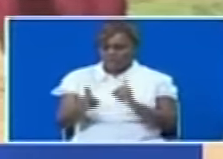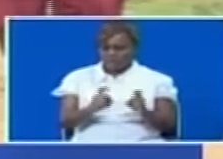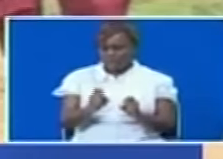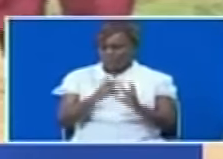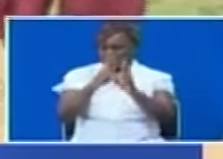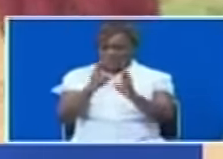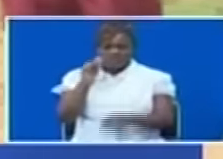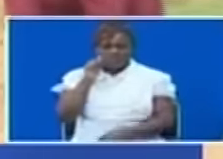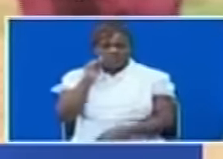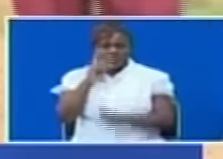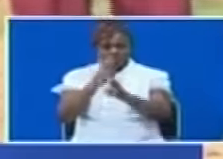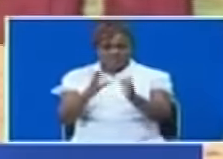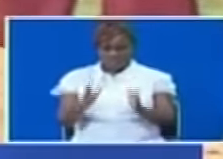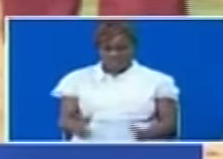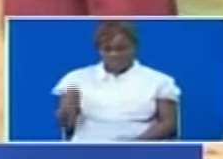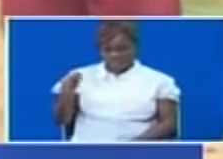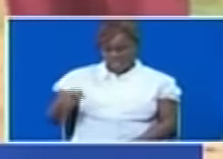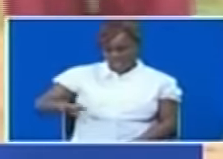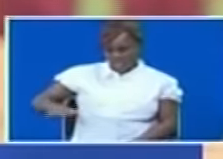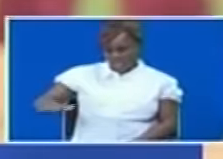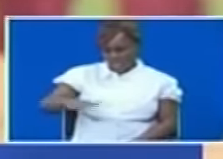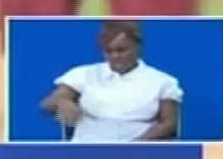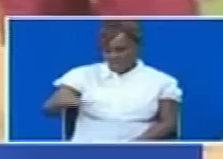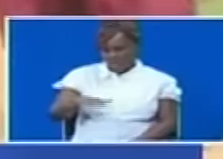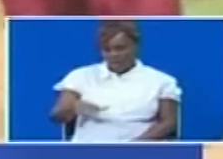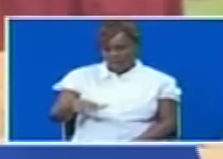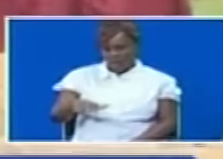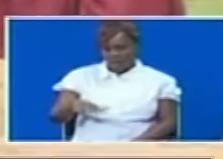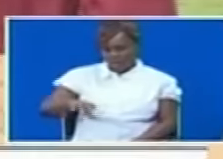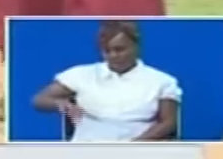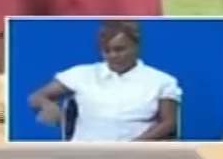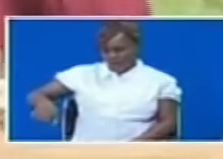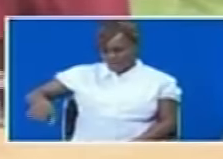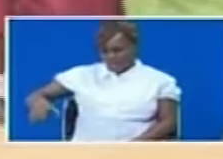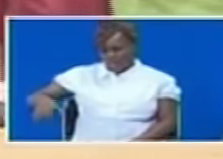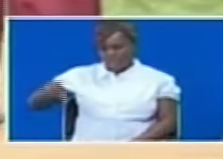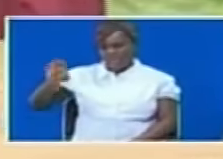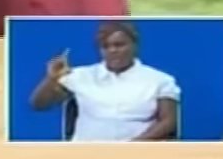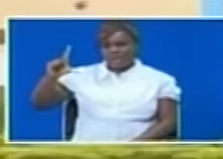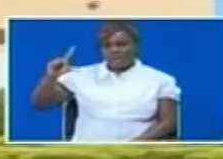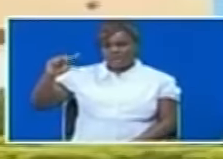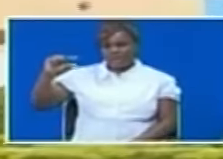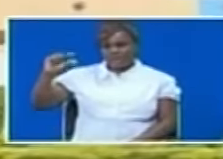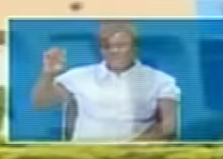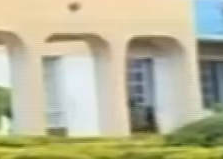Elvis Kosgei, KTN Leo, katika eneo la Kapsait, County Elgeyo Marakwet.